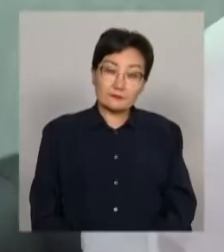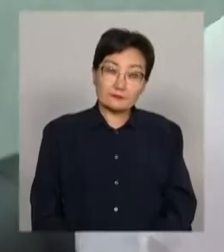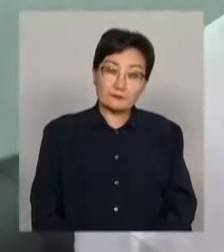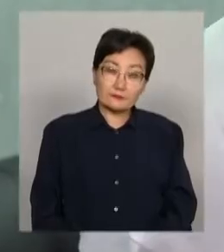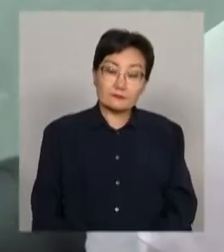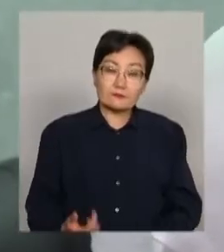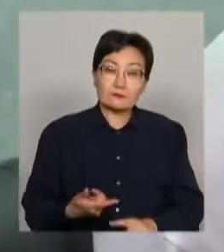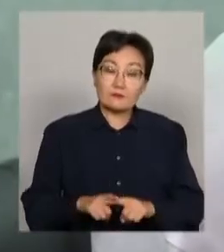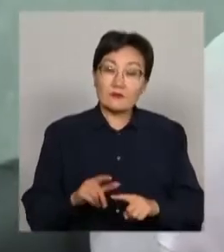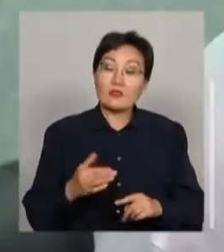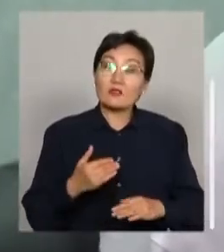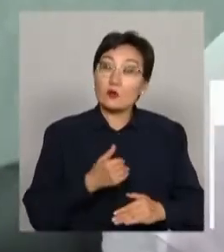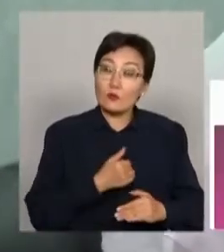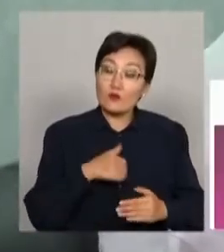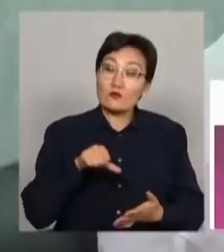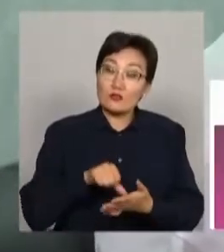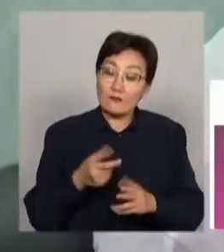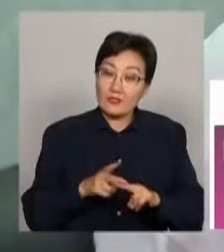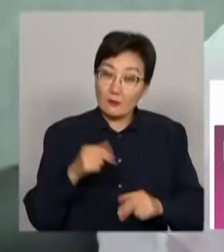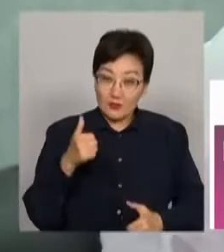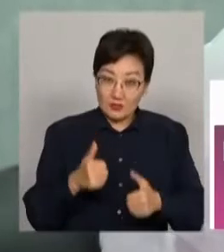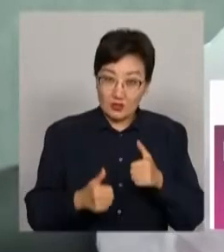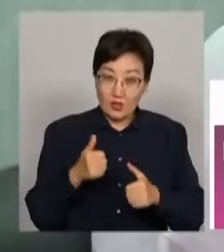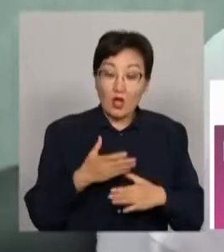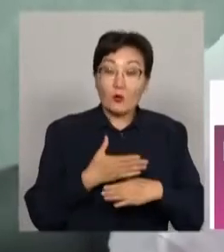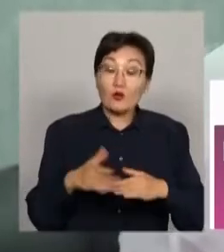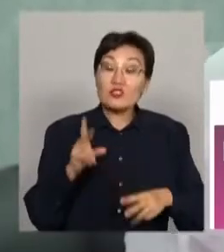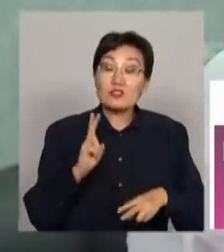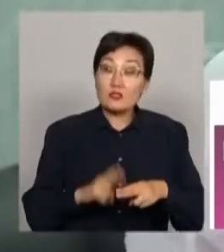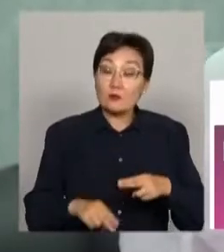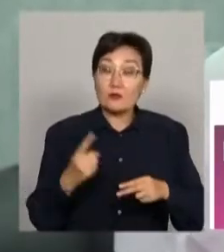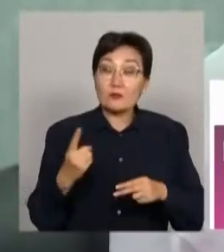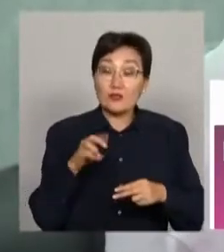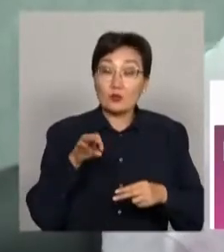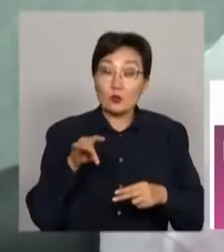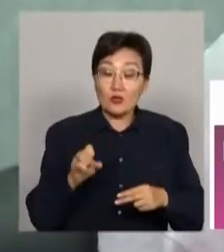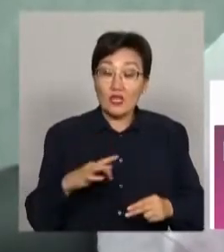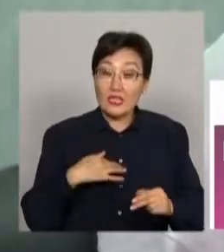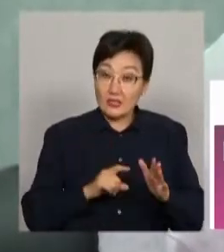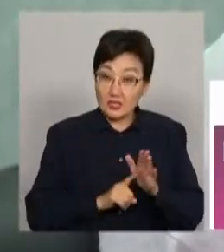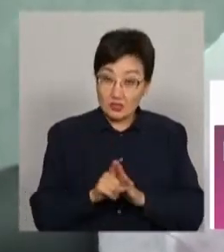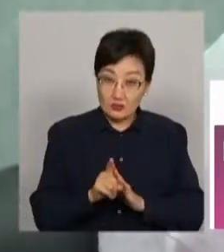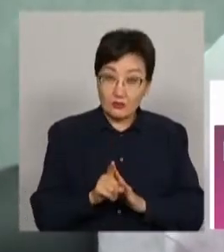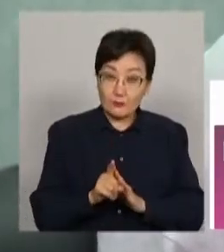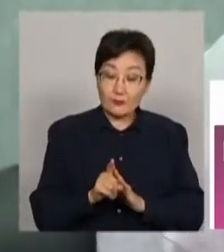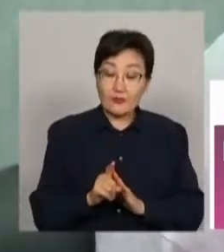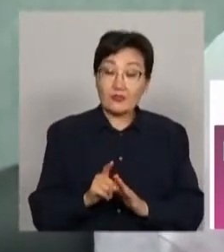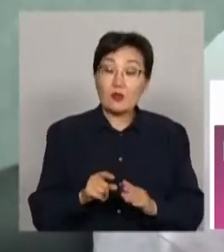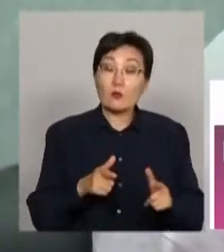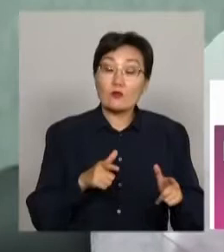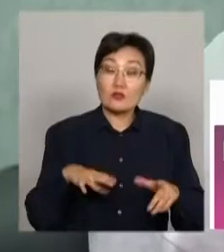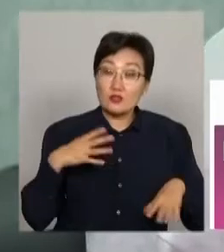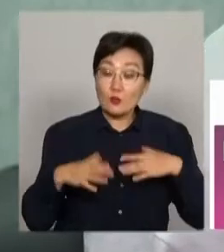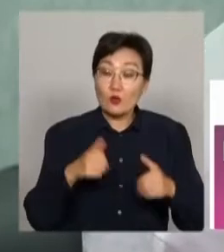Я очень хотела участвовать в этом конкурсе. После окончания первого тура я начала подготовку